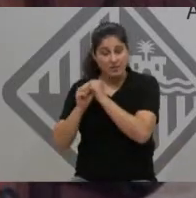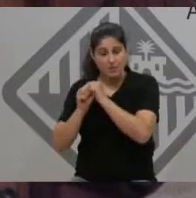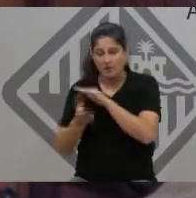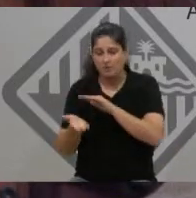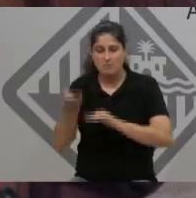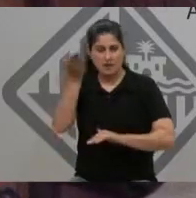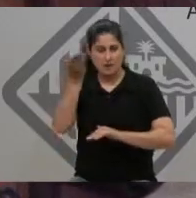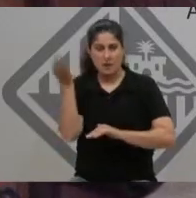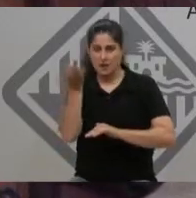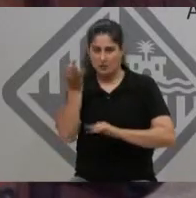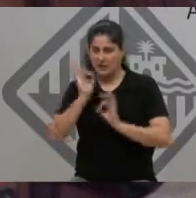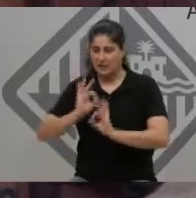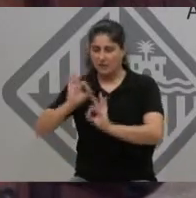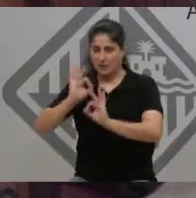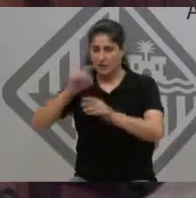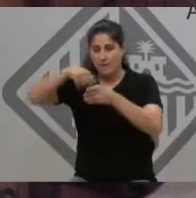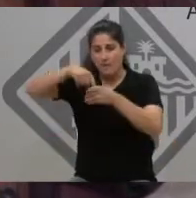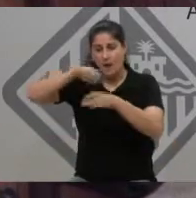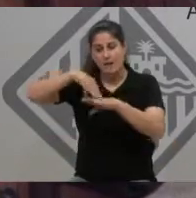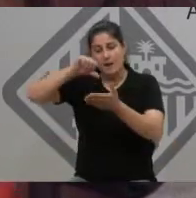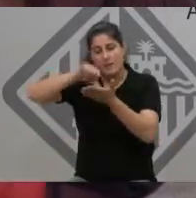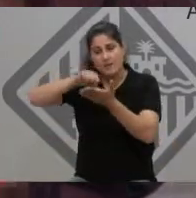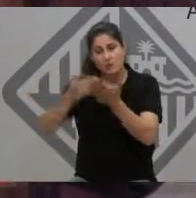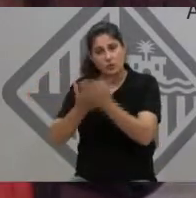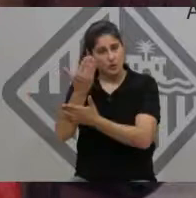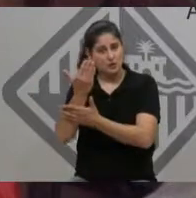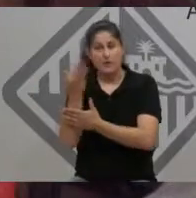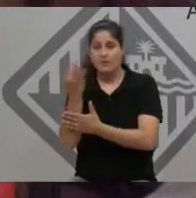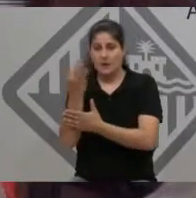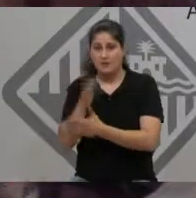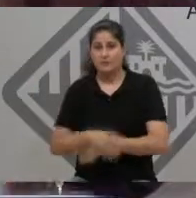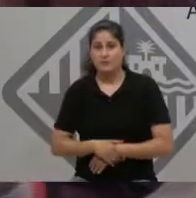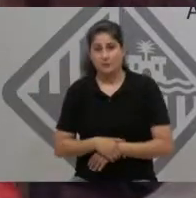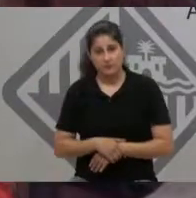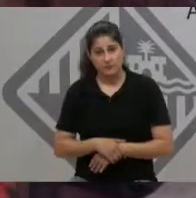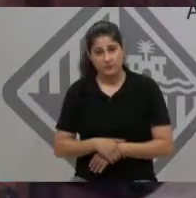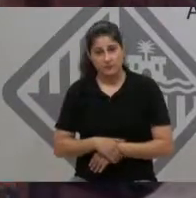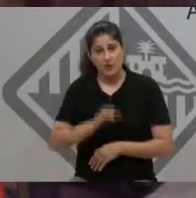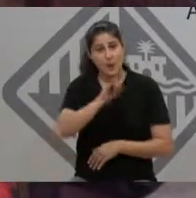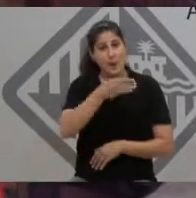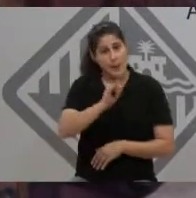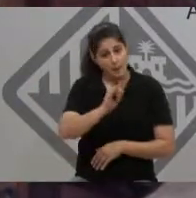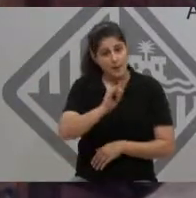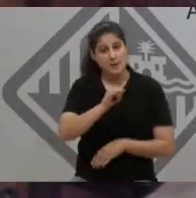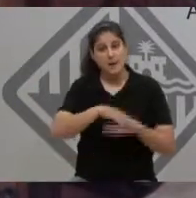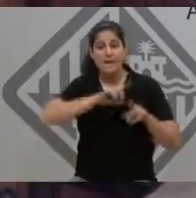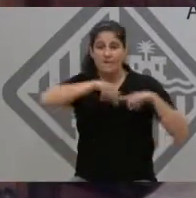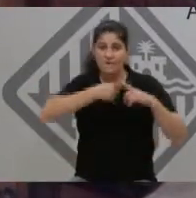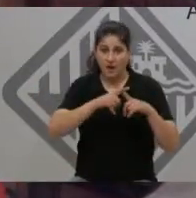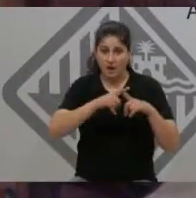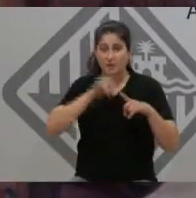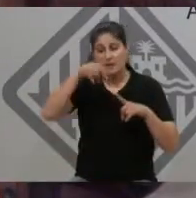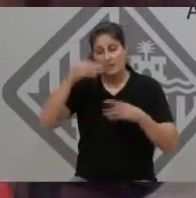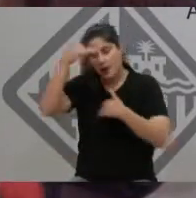i concretament més places a centres de dia pel que representa d'alivi a les famílies i